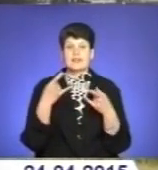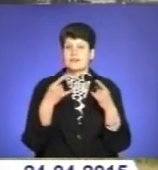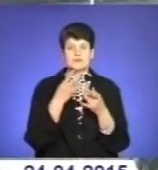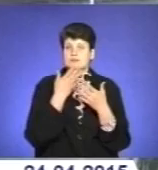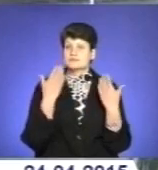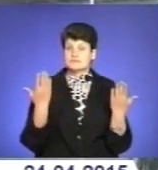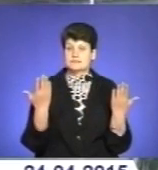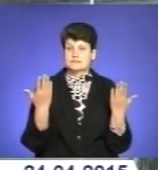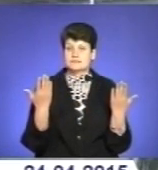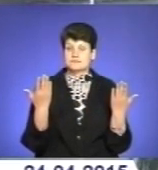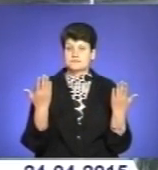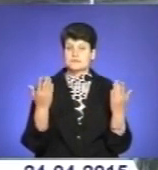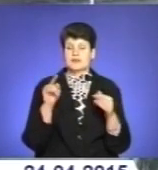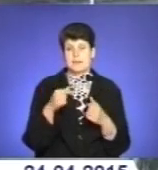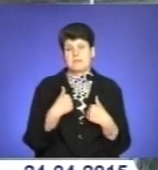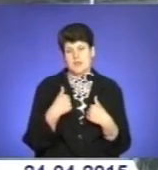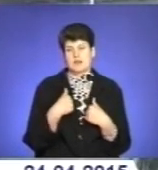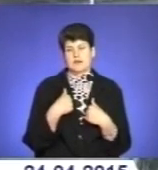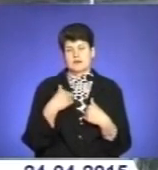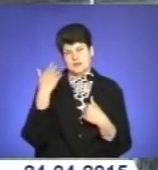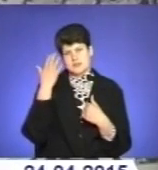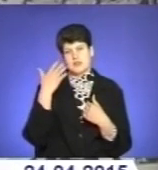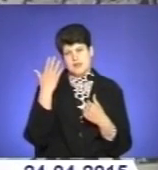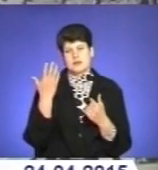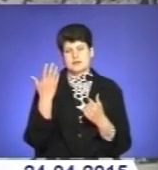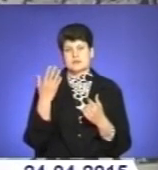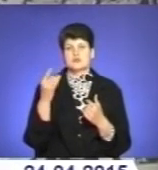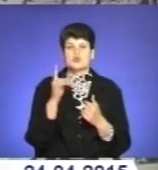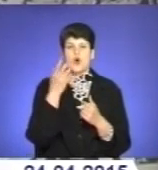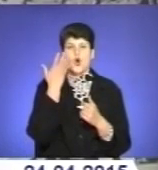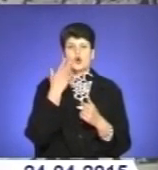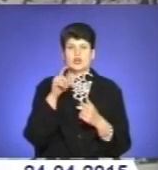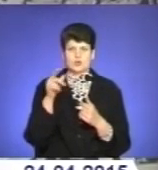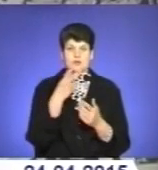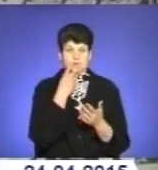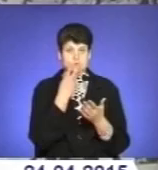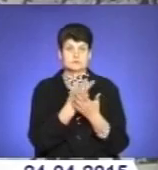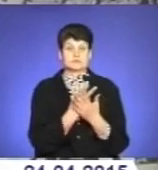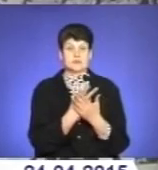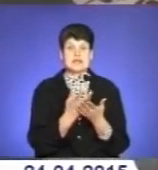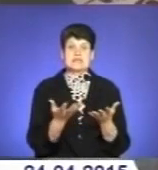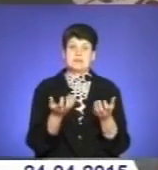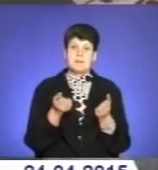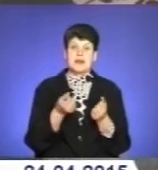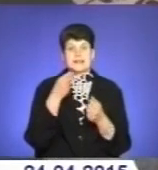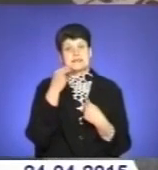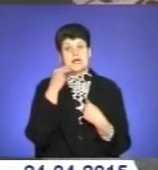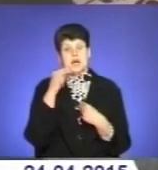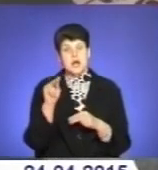покаже. Тому що мені кажеться, що завжди, коли людина очевидець, то воно і сприймається краще,